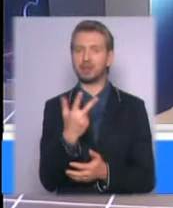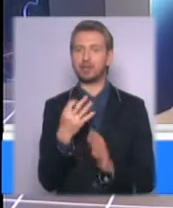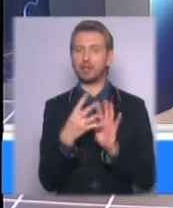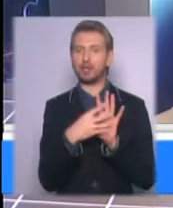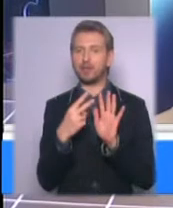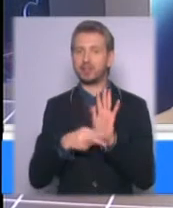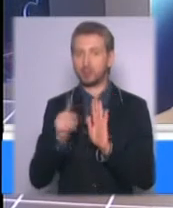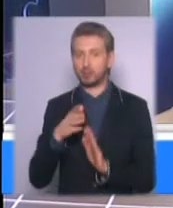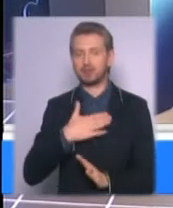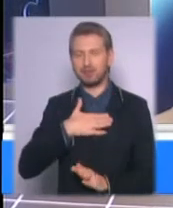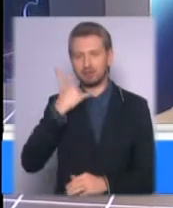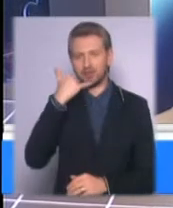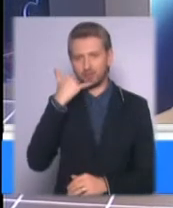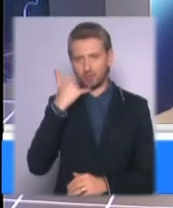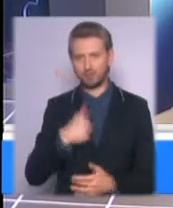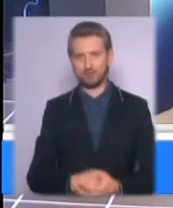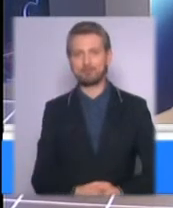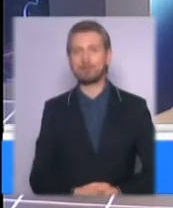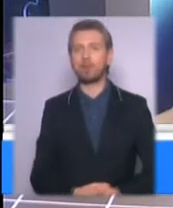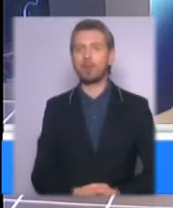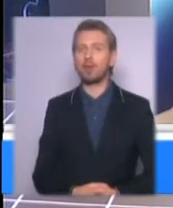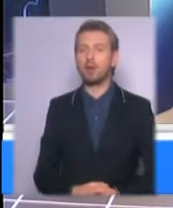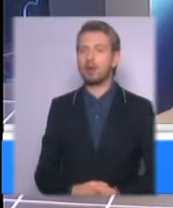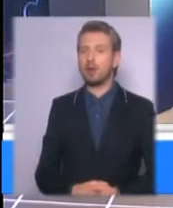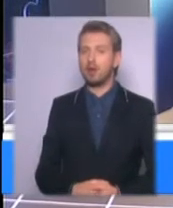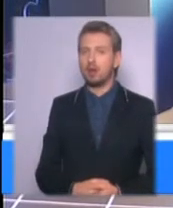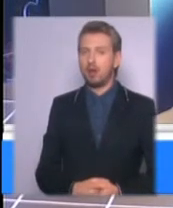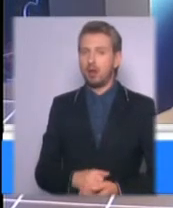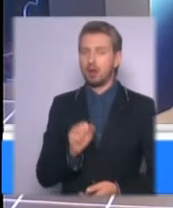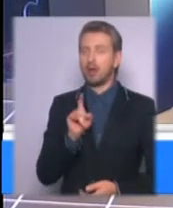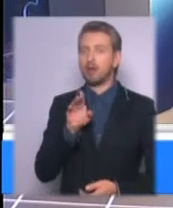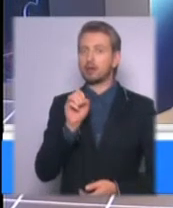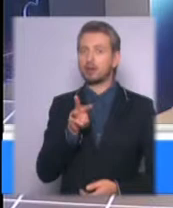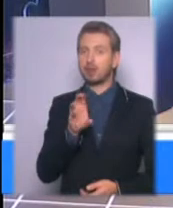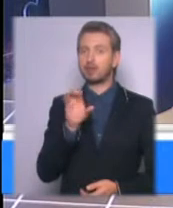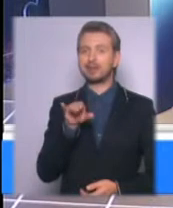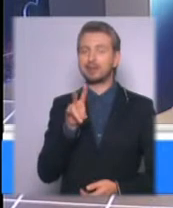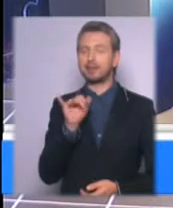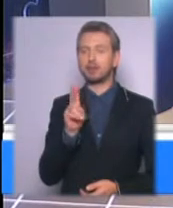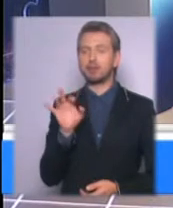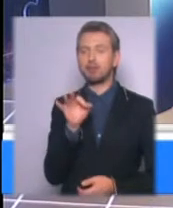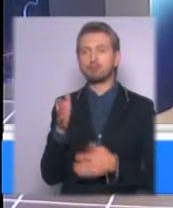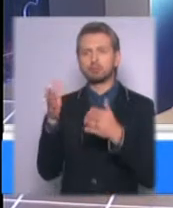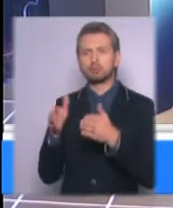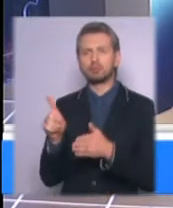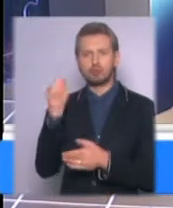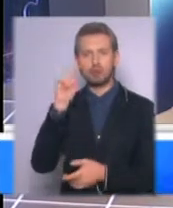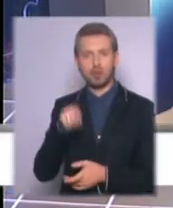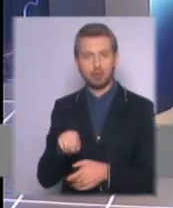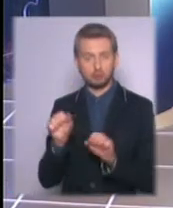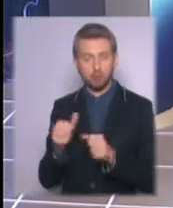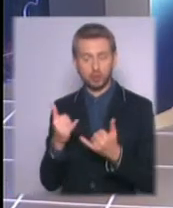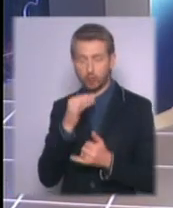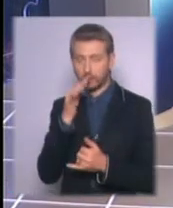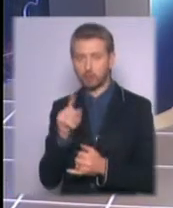223-09-71 – це телефон нашого прямого ефіру. Олеже Степановичу, Артем Ситник, що знаєте про цю людину і чи можете сьогодні сказати, що